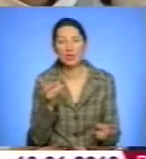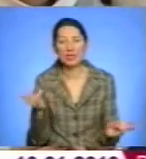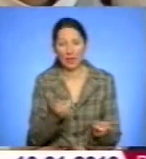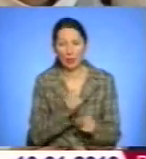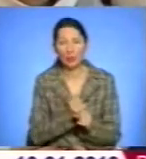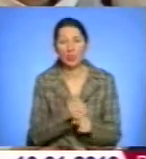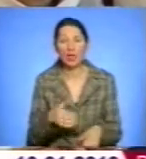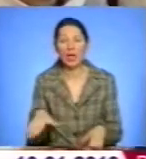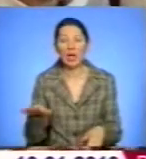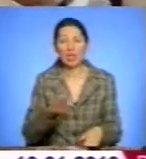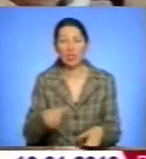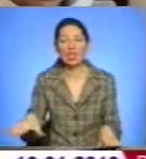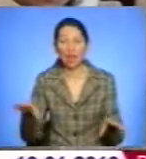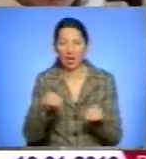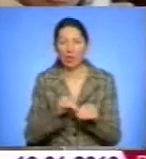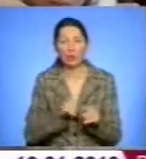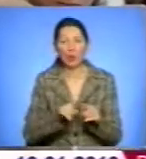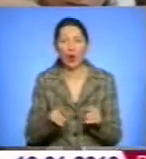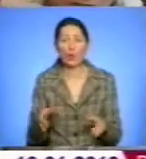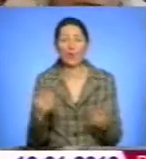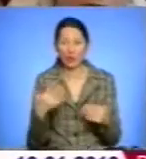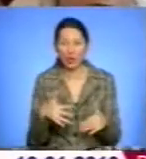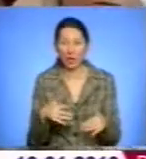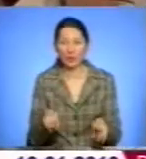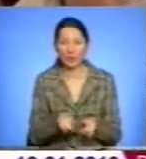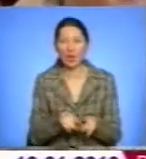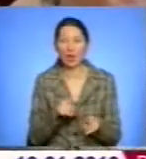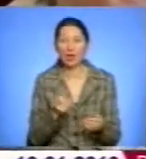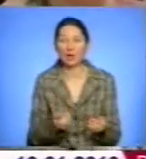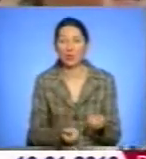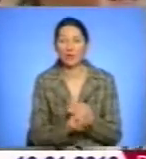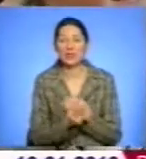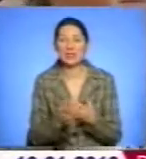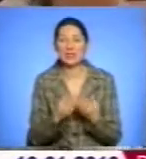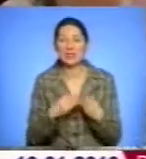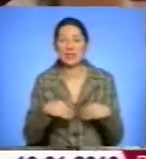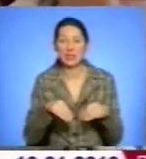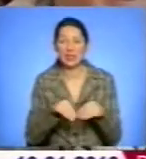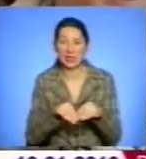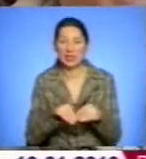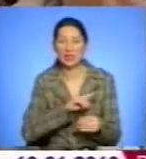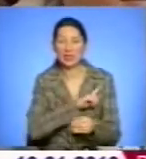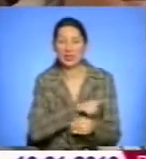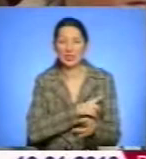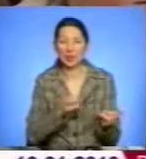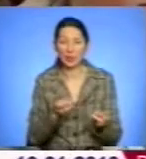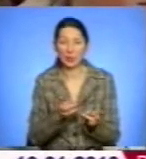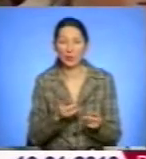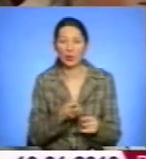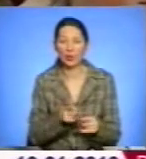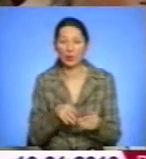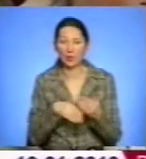вони всі разом, бігом і вже, і така якась появляється в них єдність, така сила, що потрібно, вони це все